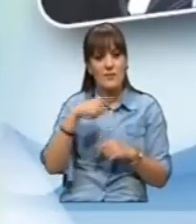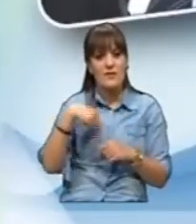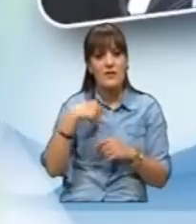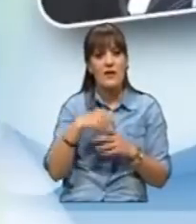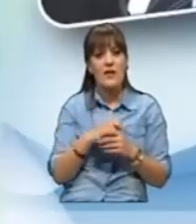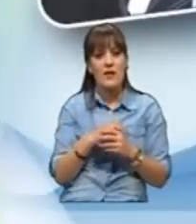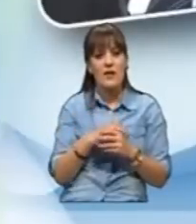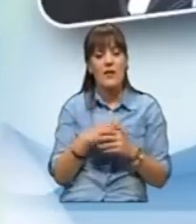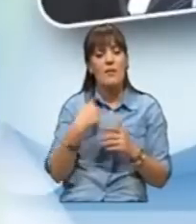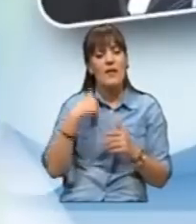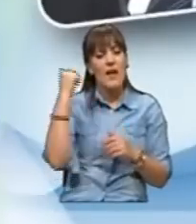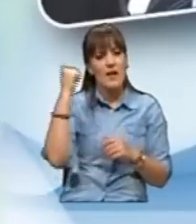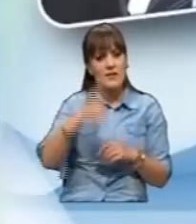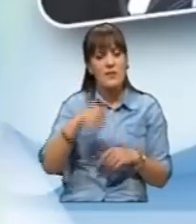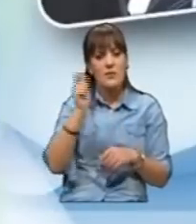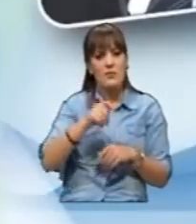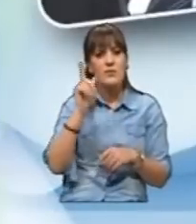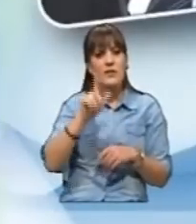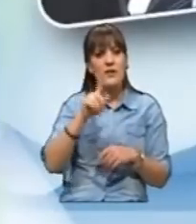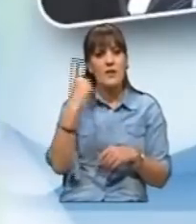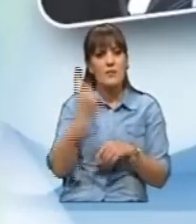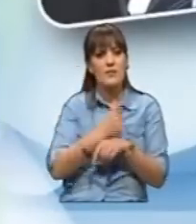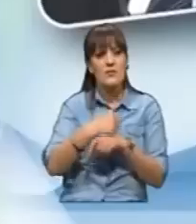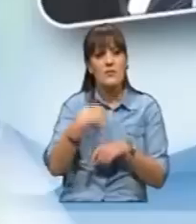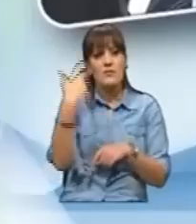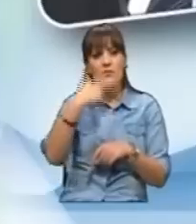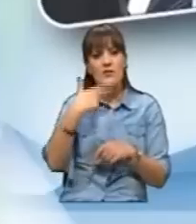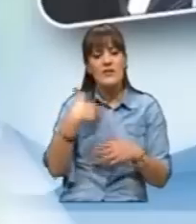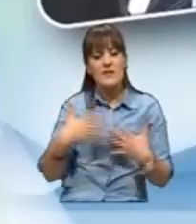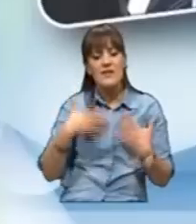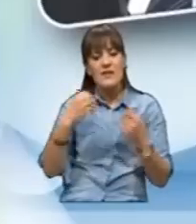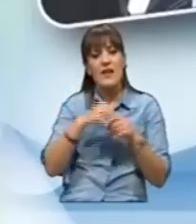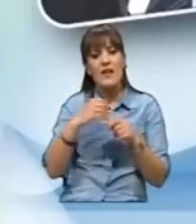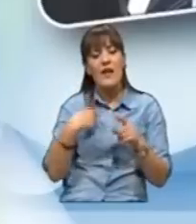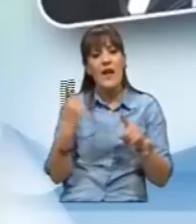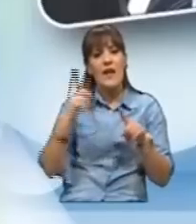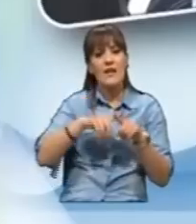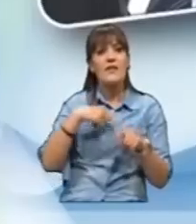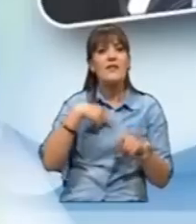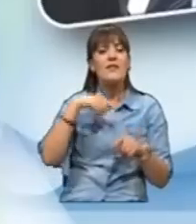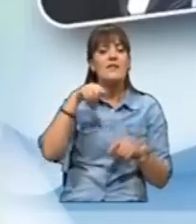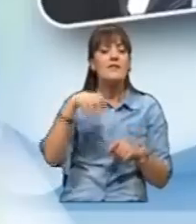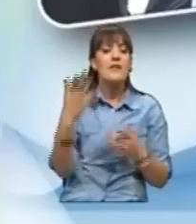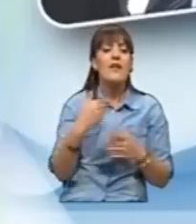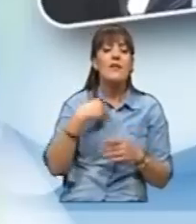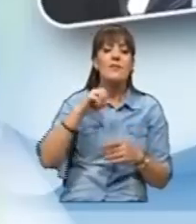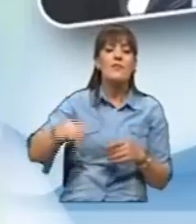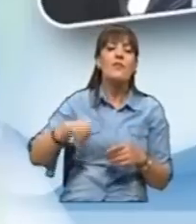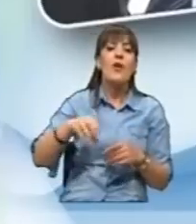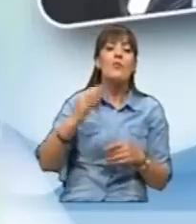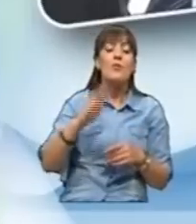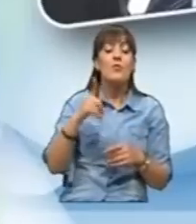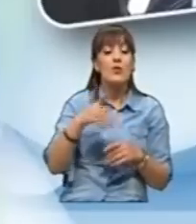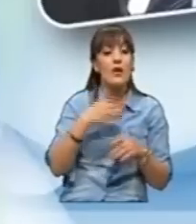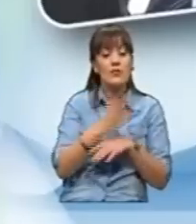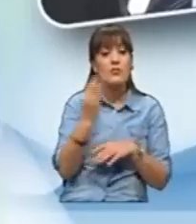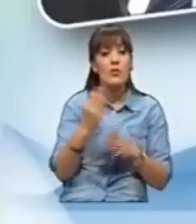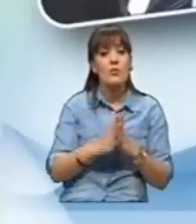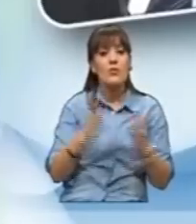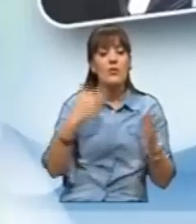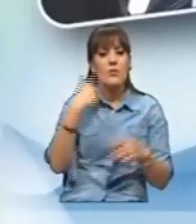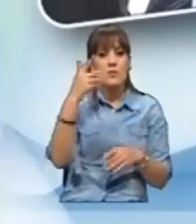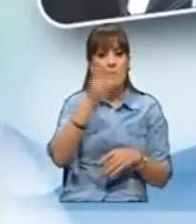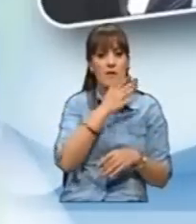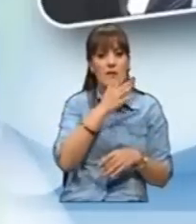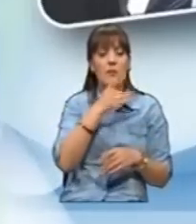Bence her zaman yapılması gereken bir şey. Çünkü müziğin sağaltıcı etkisi artık yatsınmıyor. Bu zaten çok kadim bir bilgi. Evet. Bunu